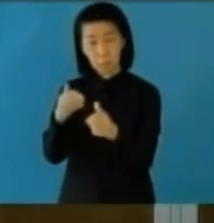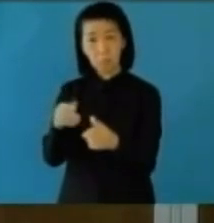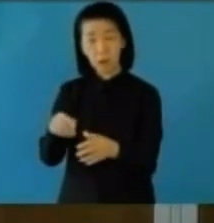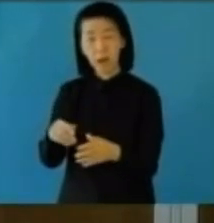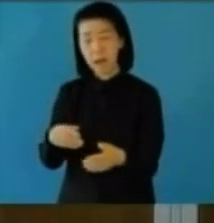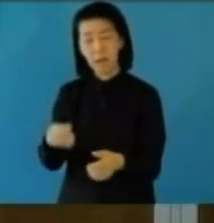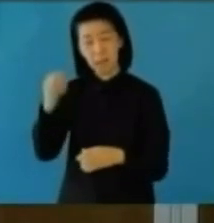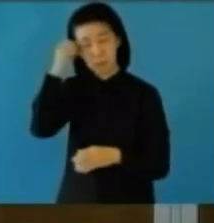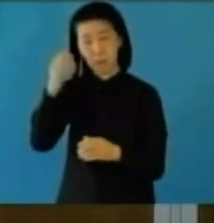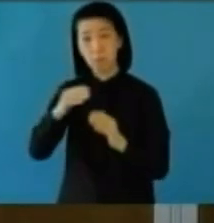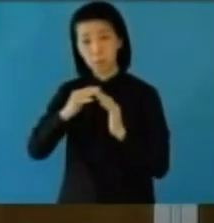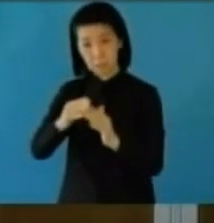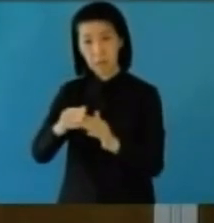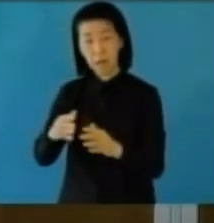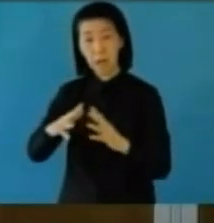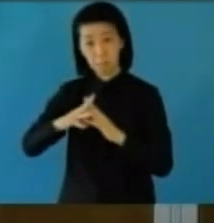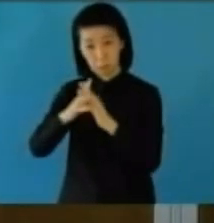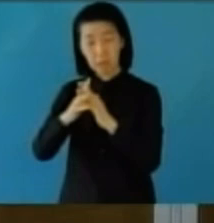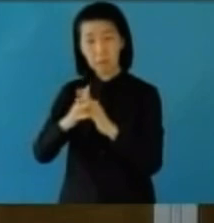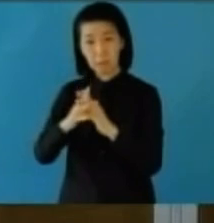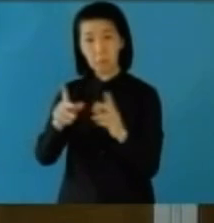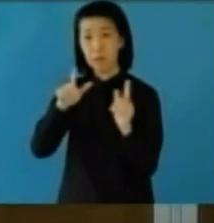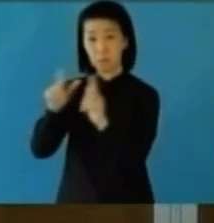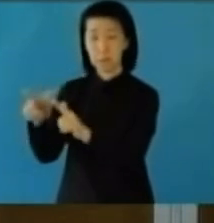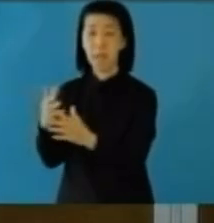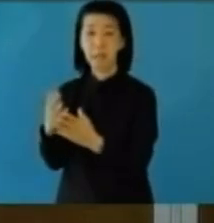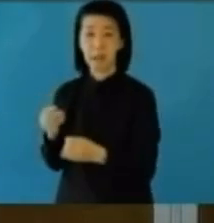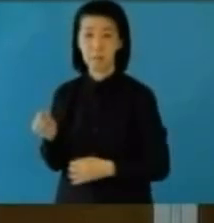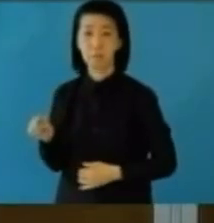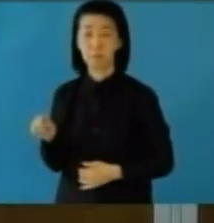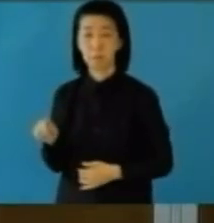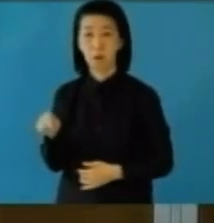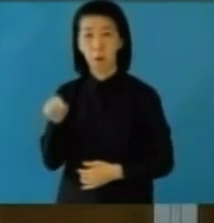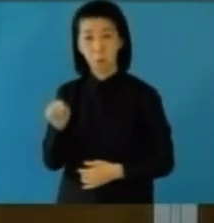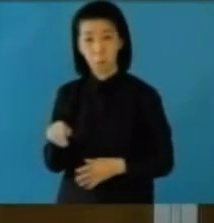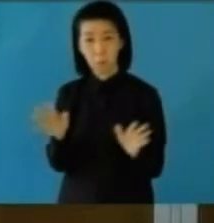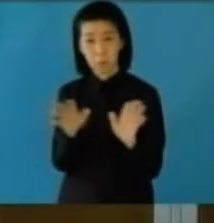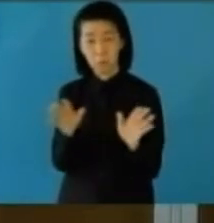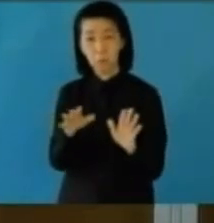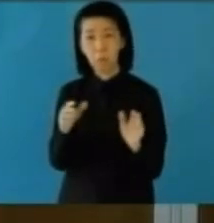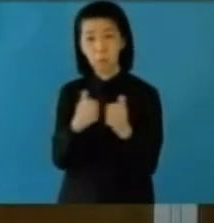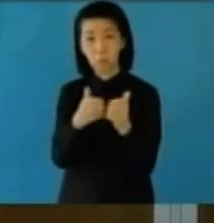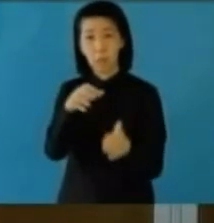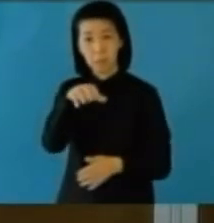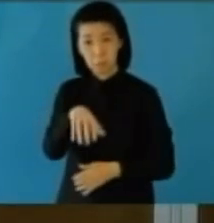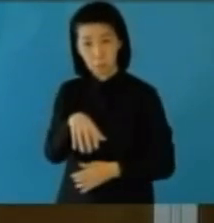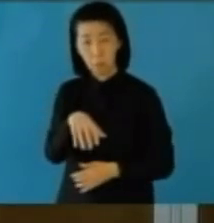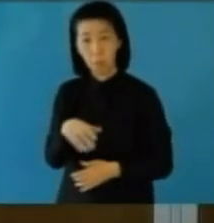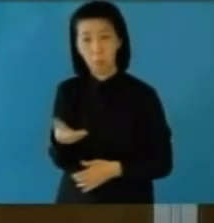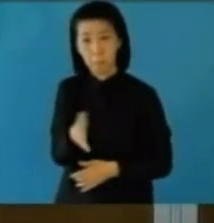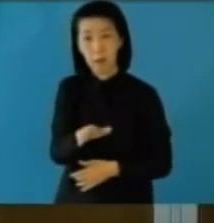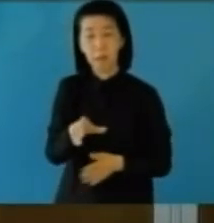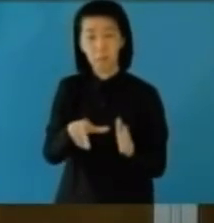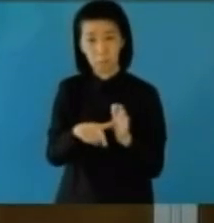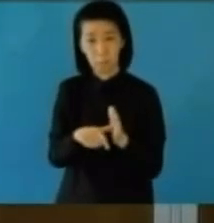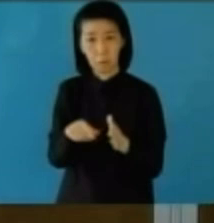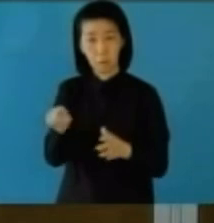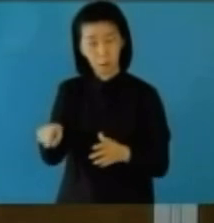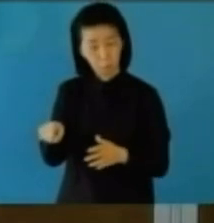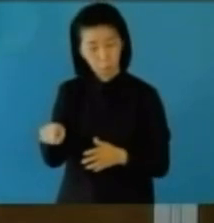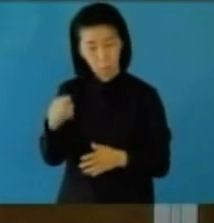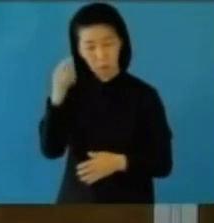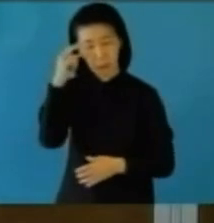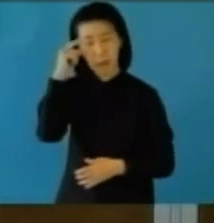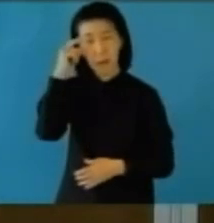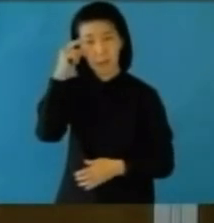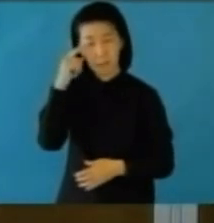まして、同市からは31に外区に児童相談所を設置する場合は、同本部の職員宿舎の建設を踏まえた施設の配